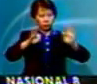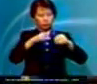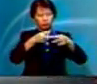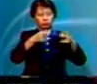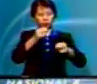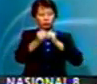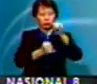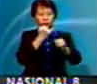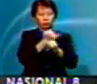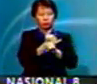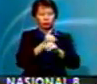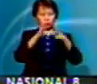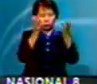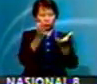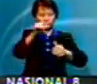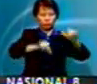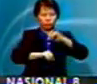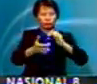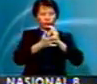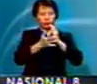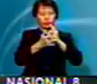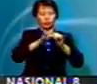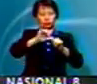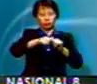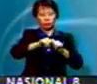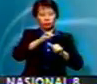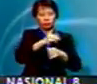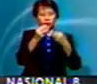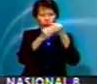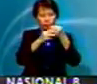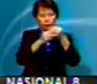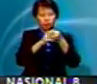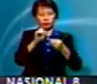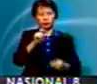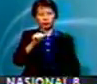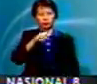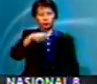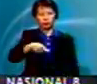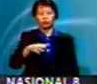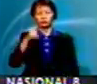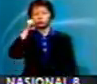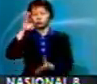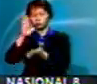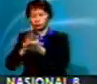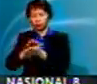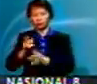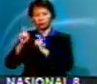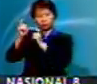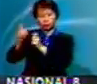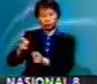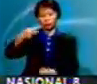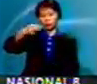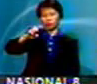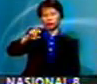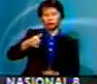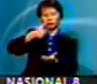pelancaran antarabangsa Perikatan Global Science, Teknologi, Kejuruteraan dan Matematik, STEM. Datin Sri Rosmah pula akan menerima anugerah Hero